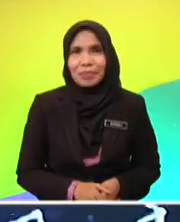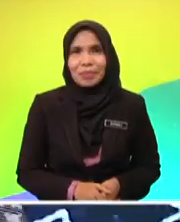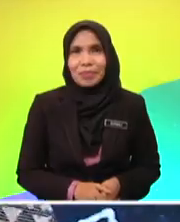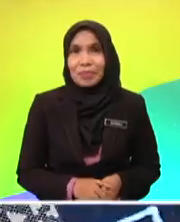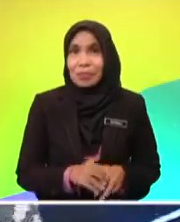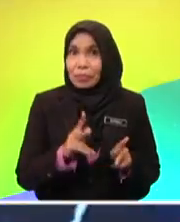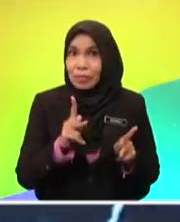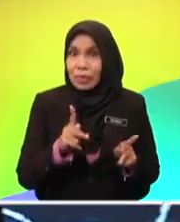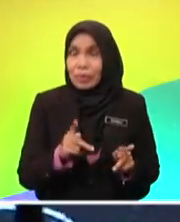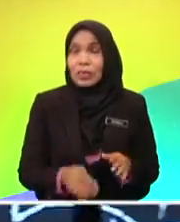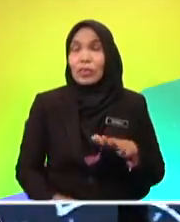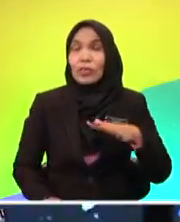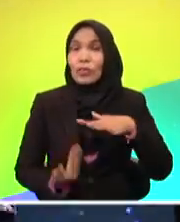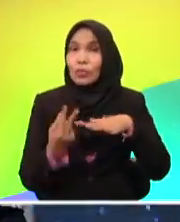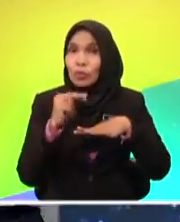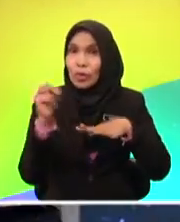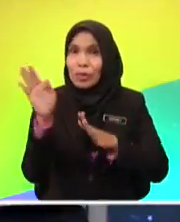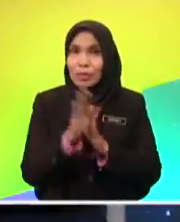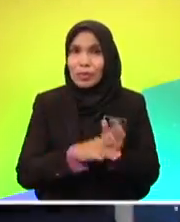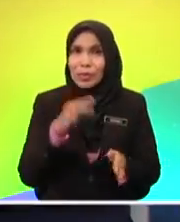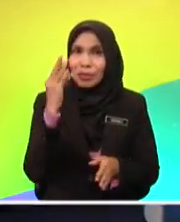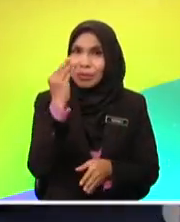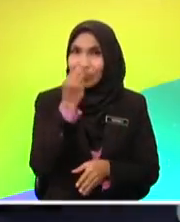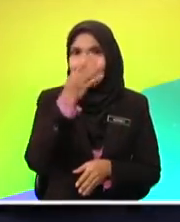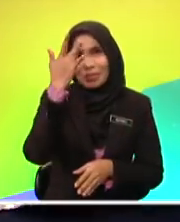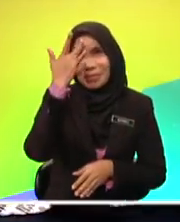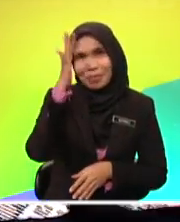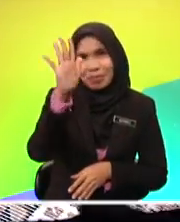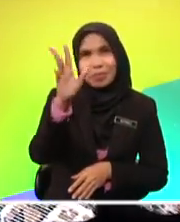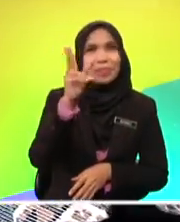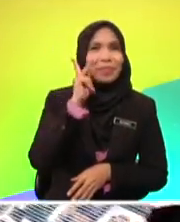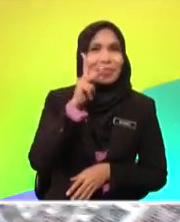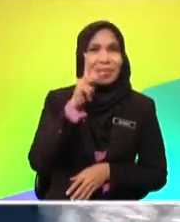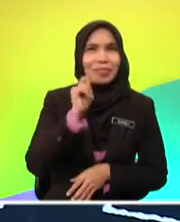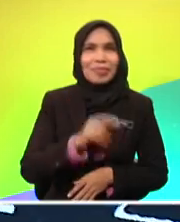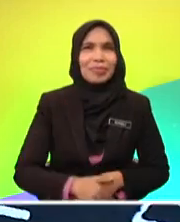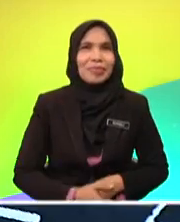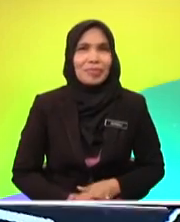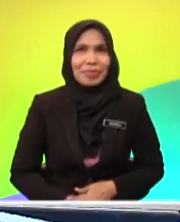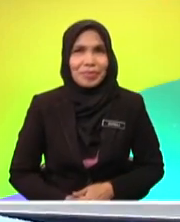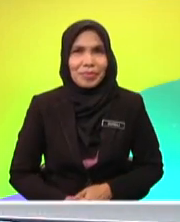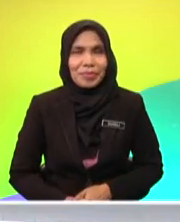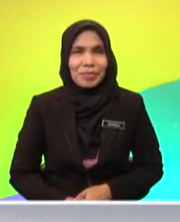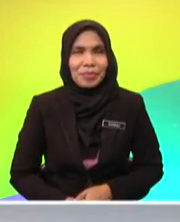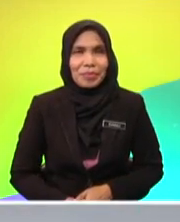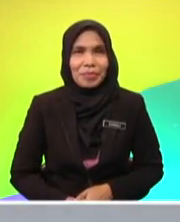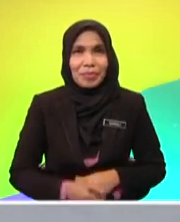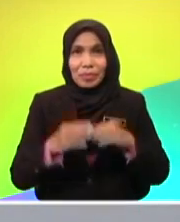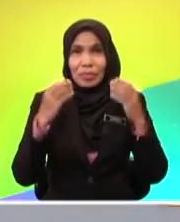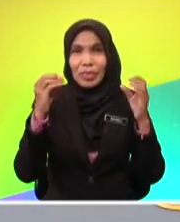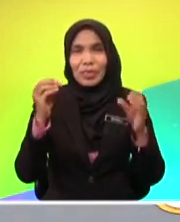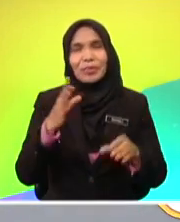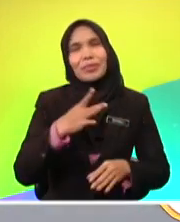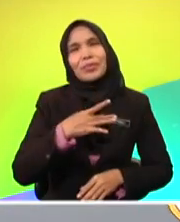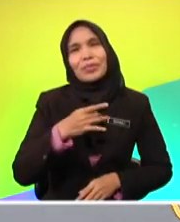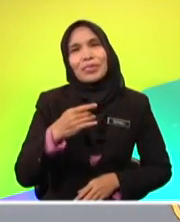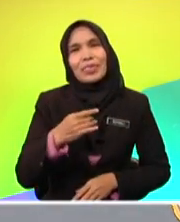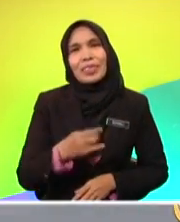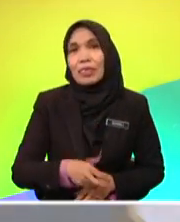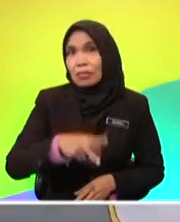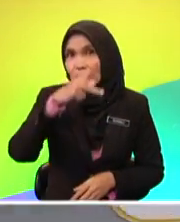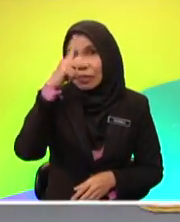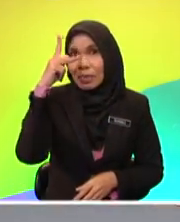berbunga. Pandai Kak Rina. Wah, seronoknya. Cikgu pun seronok sebab Kak Rina faham apa yang cikgu